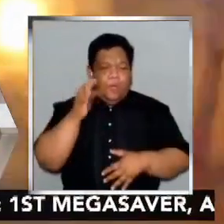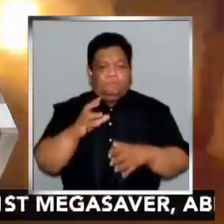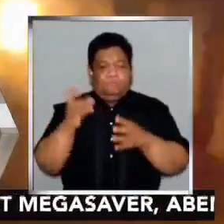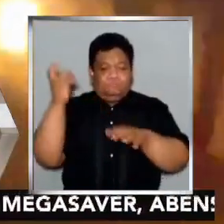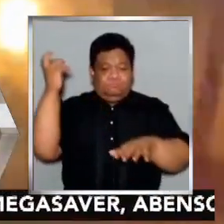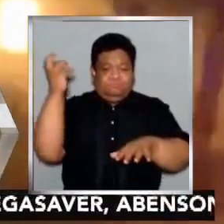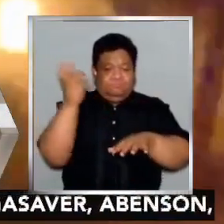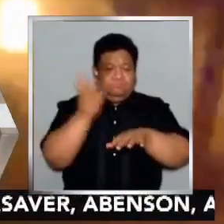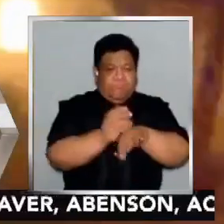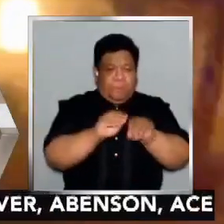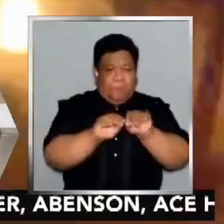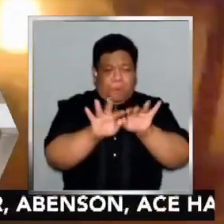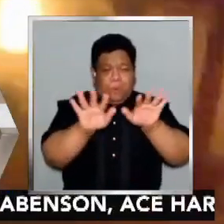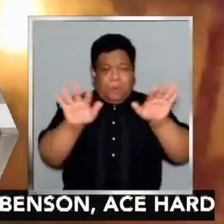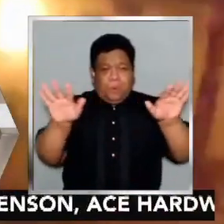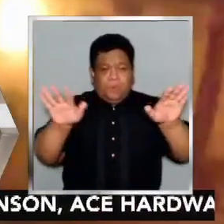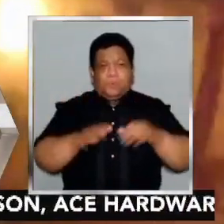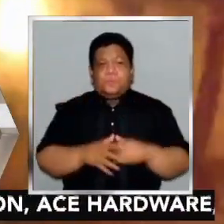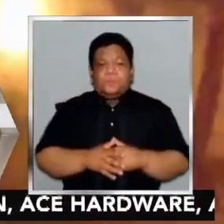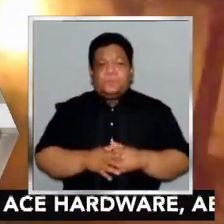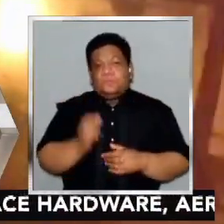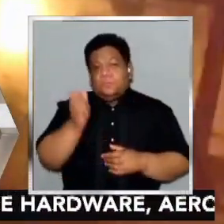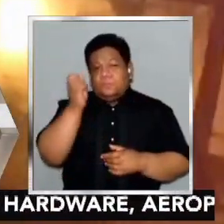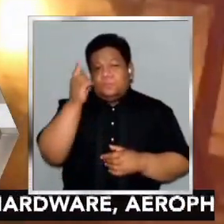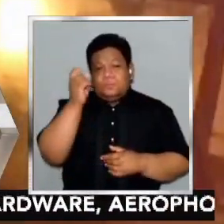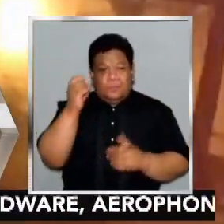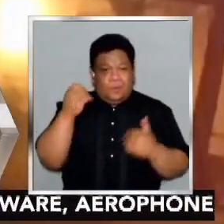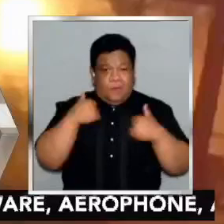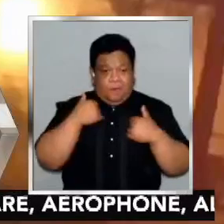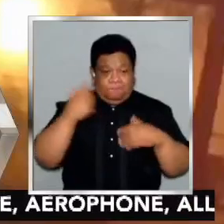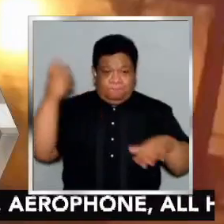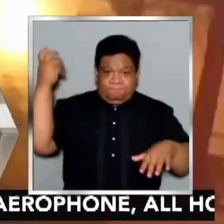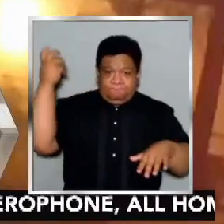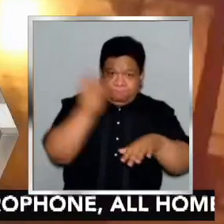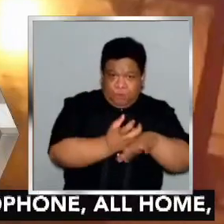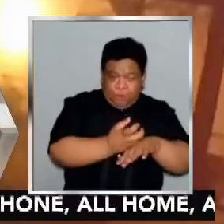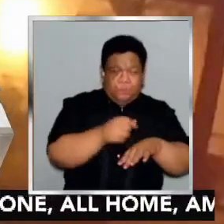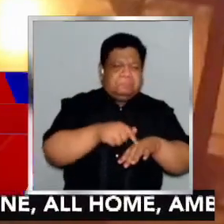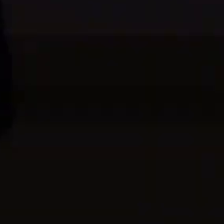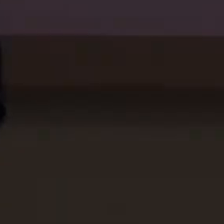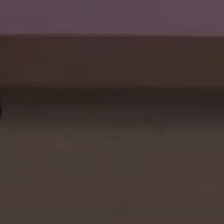nito. Wala pang ulat kung tumama sa lupa ang bulalakaw.